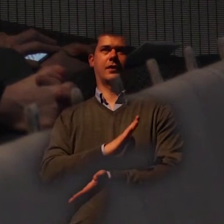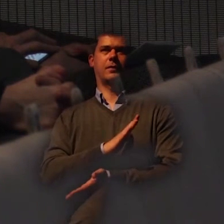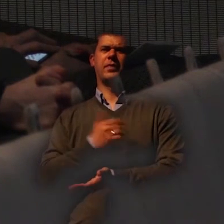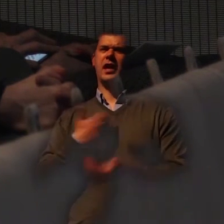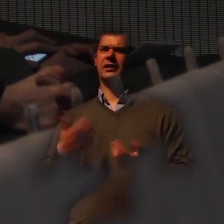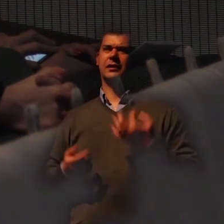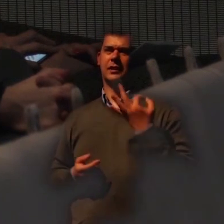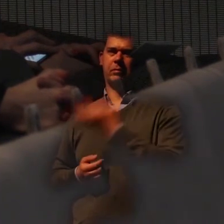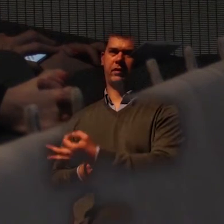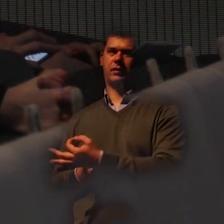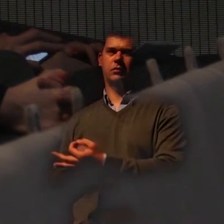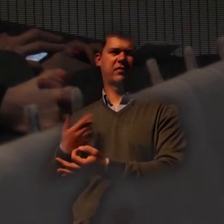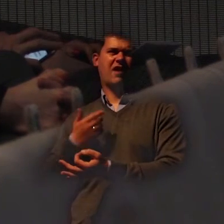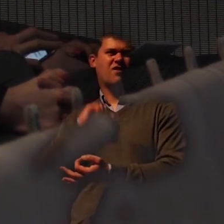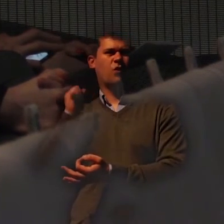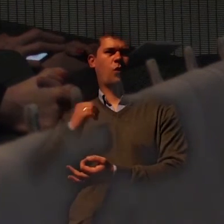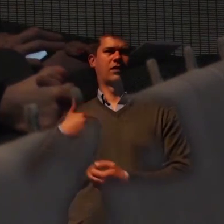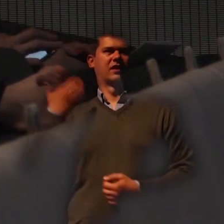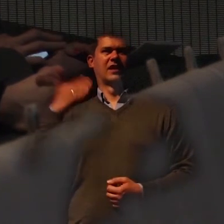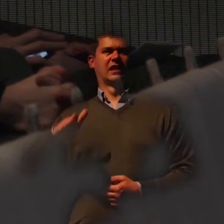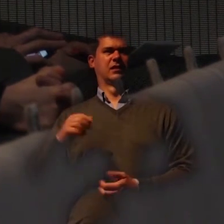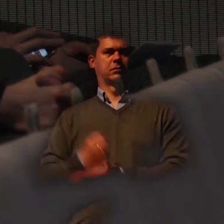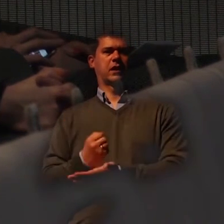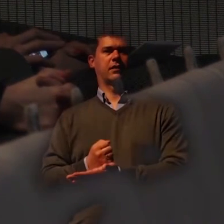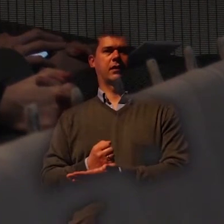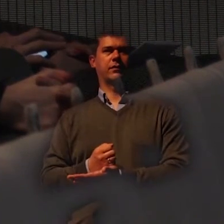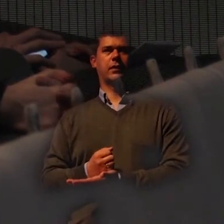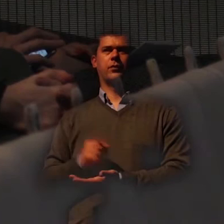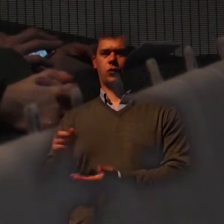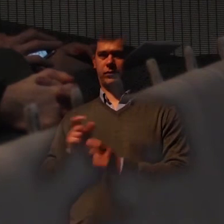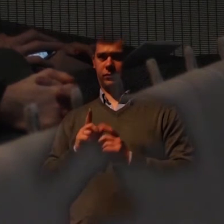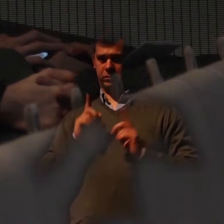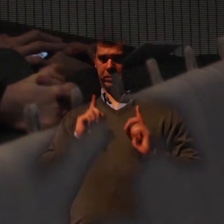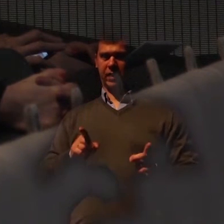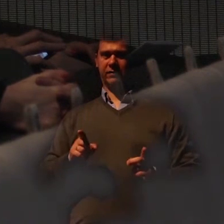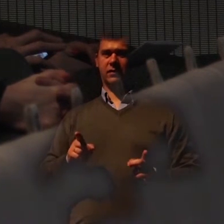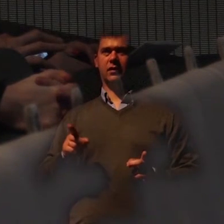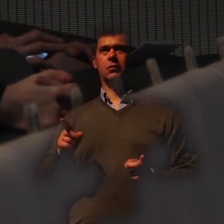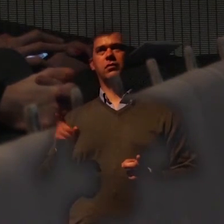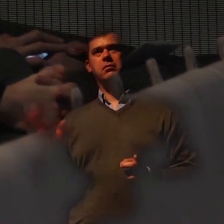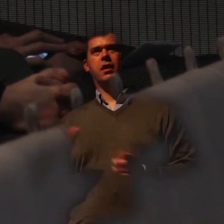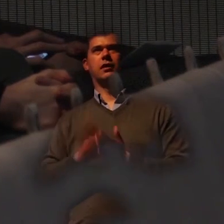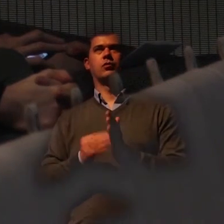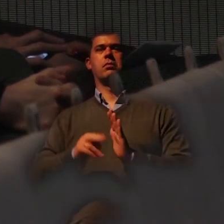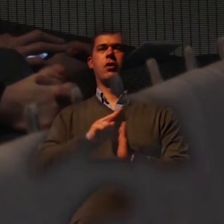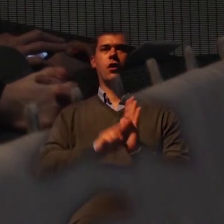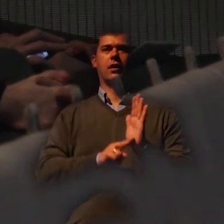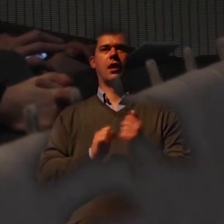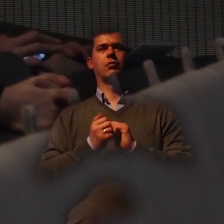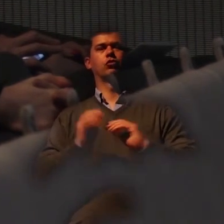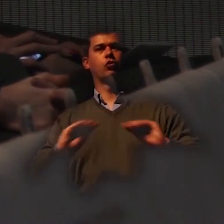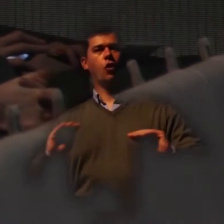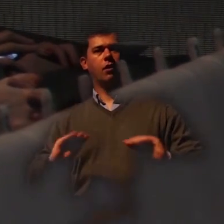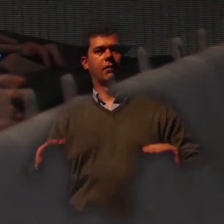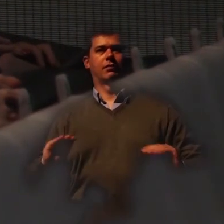zapytać ponieważ zupełnie się nie orientuję w tym temacie Czy jest jakiś program szkoleń